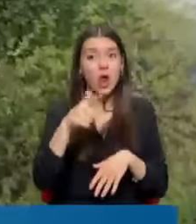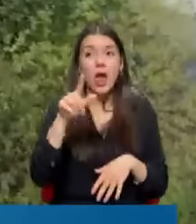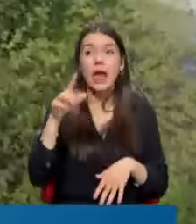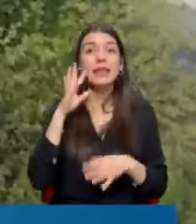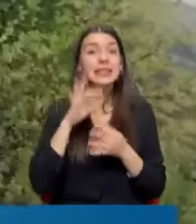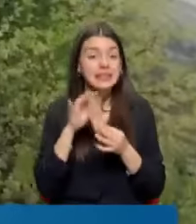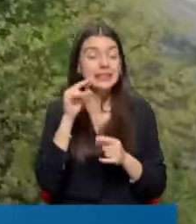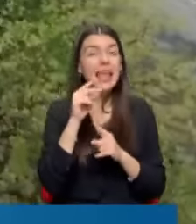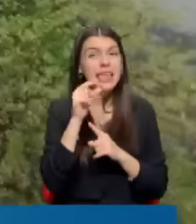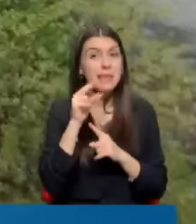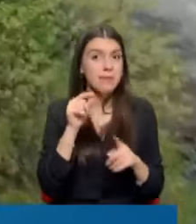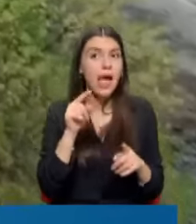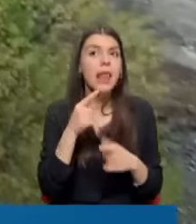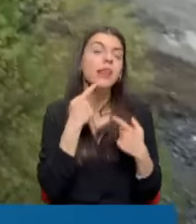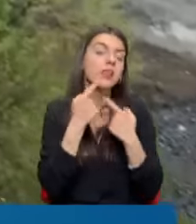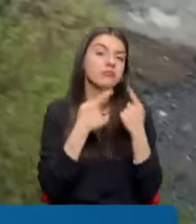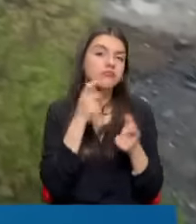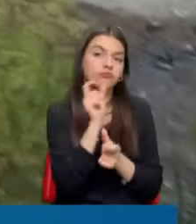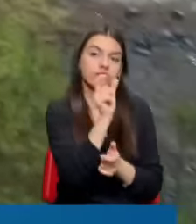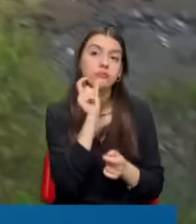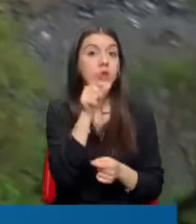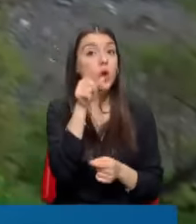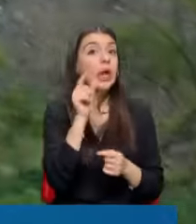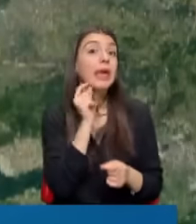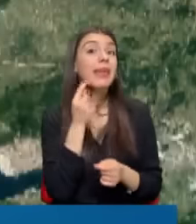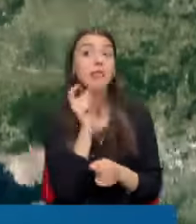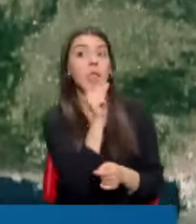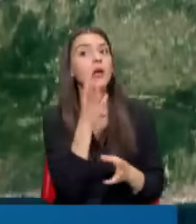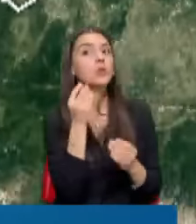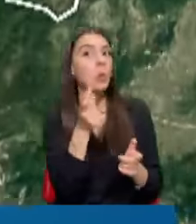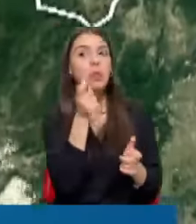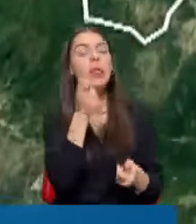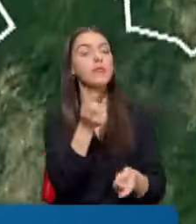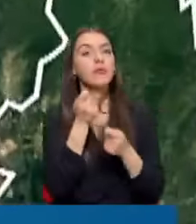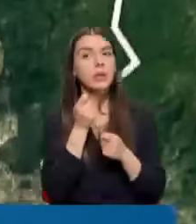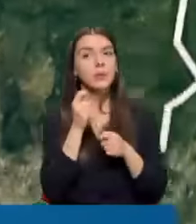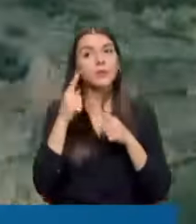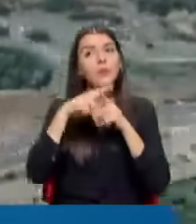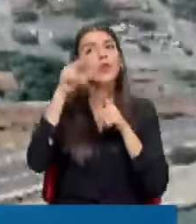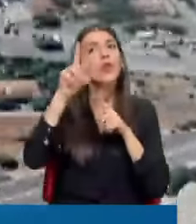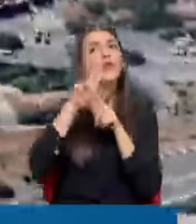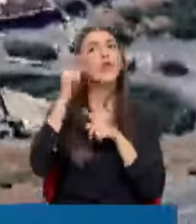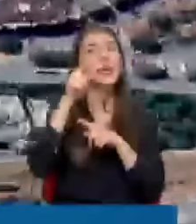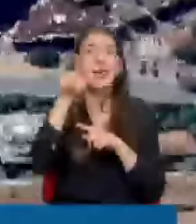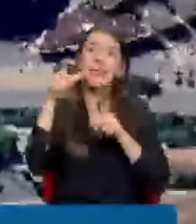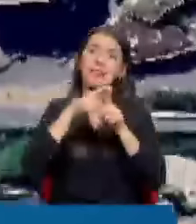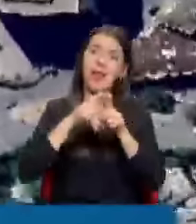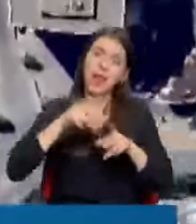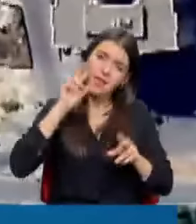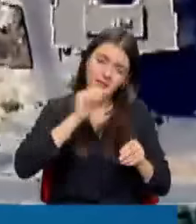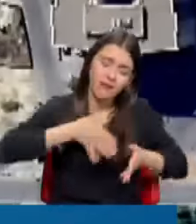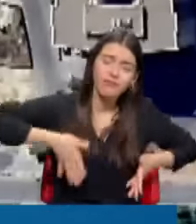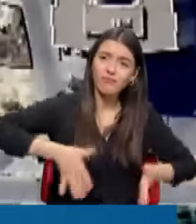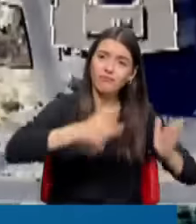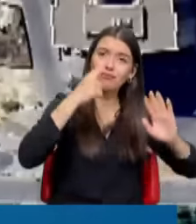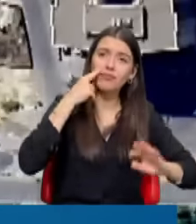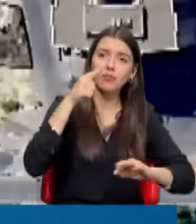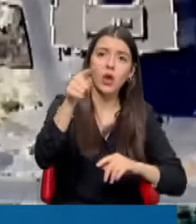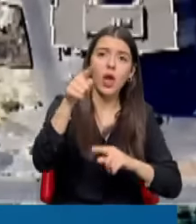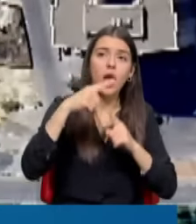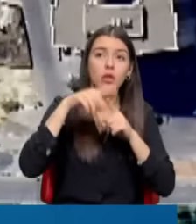ihmal iddialarını sıraladı. O iddialar çok çarpıcı. TOKİ dere yatağına konut inşaatı başlattı. Projeyi genişletmek için